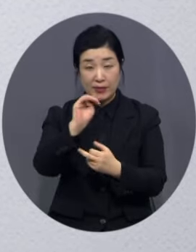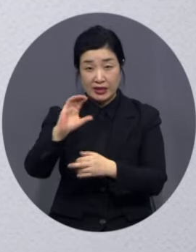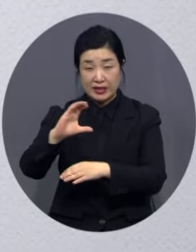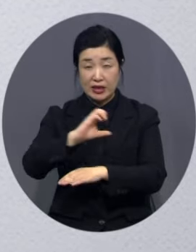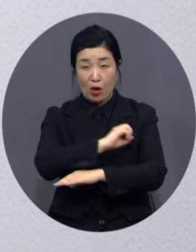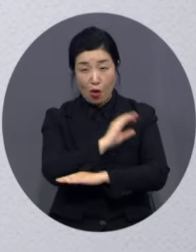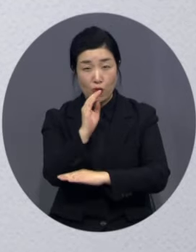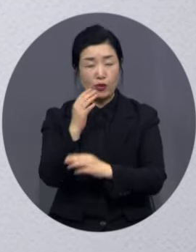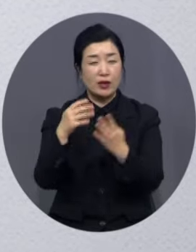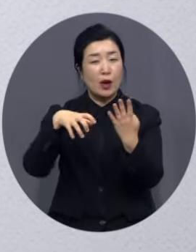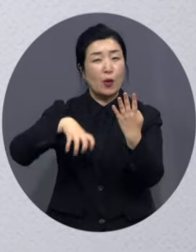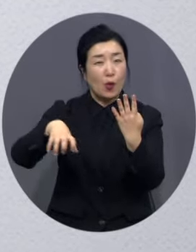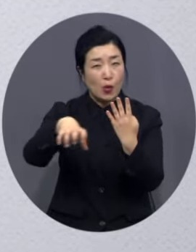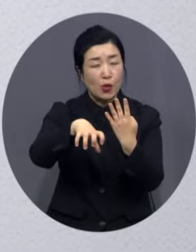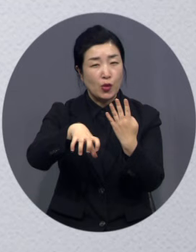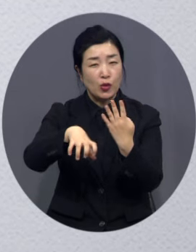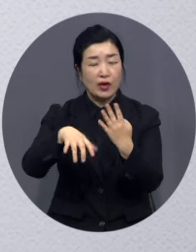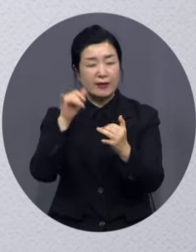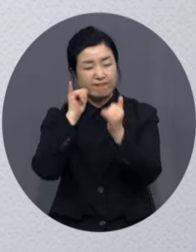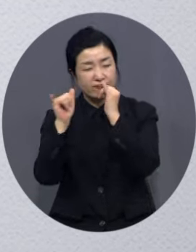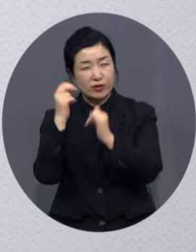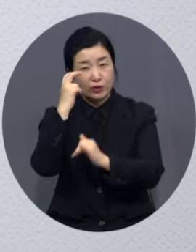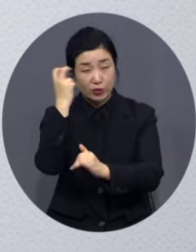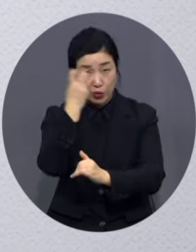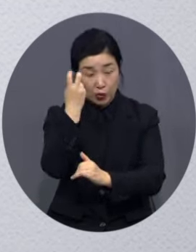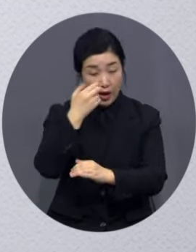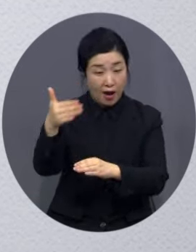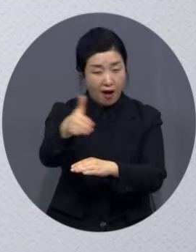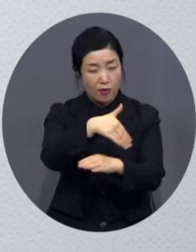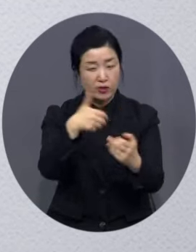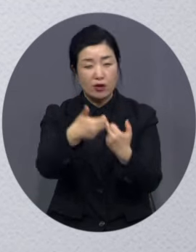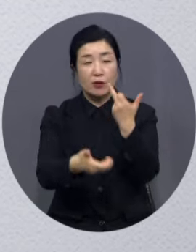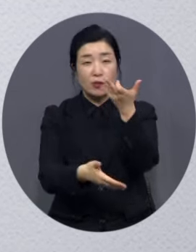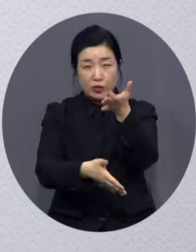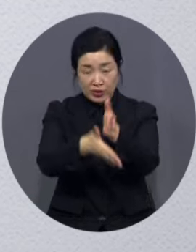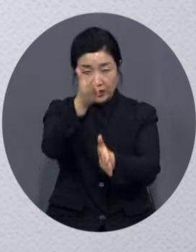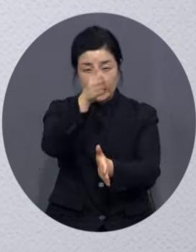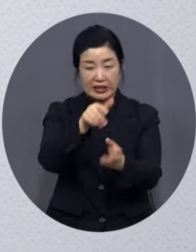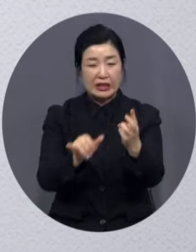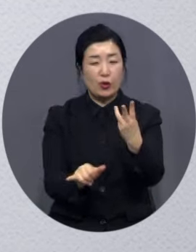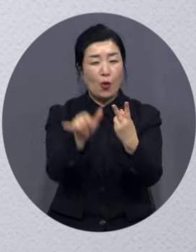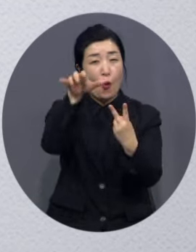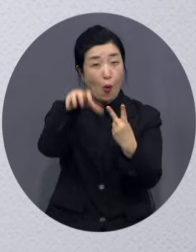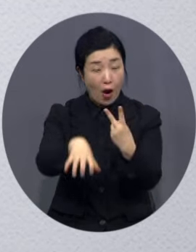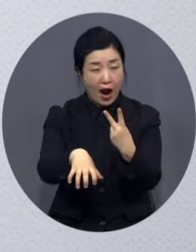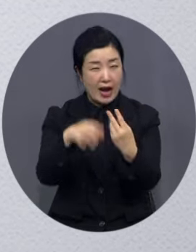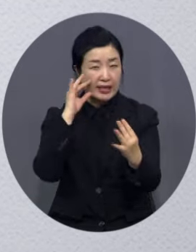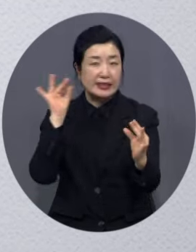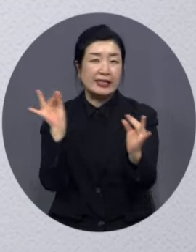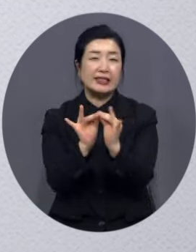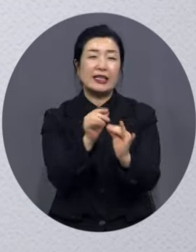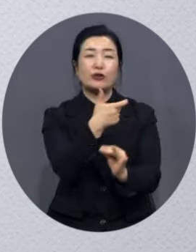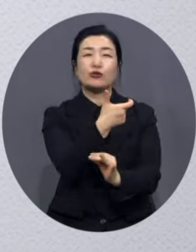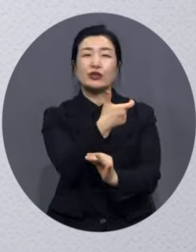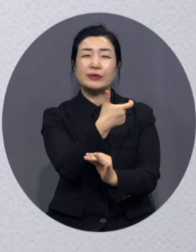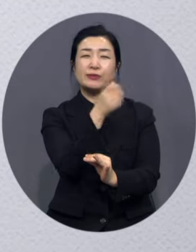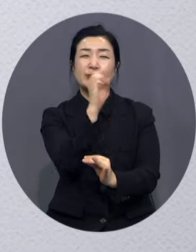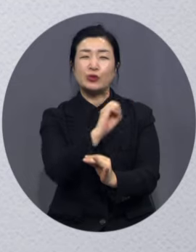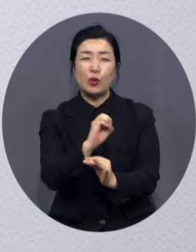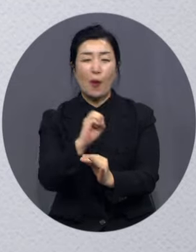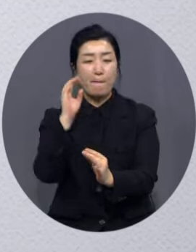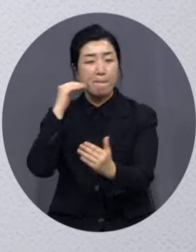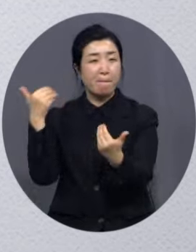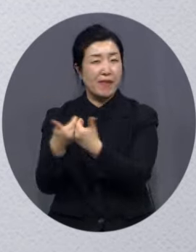4사가 지난 2월 실시한 여론 조사에서는 서귀포시 지역에서 제공항 건설에 대한 찬성이 60%